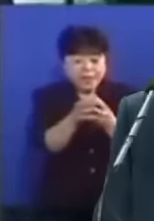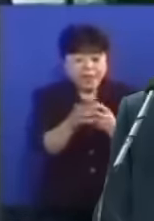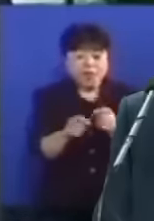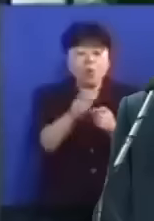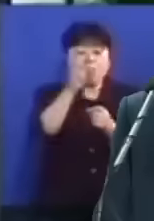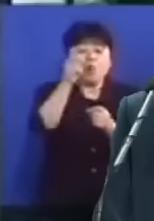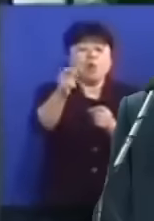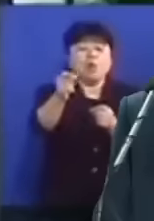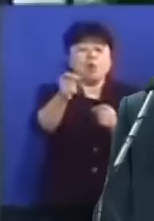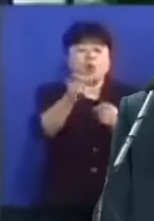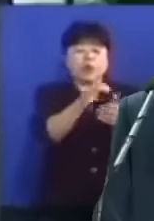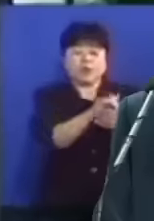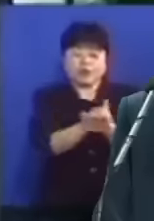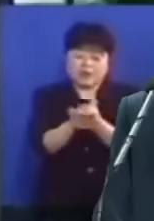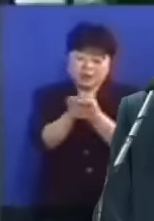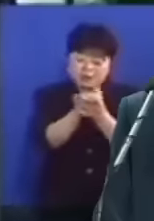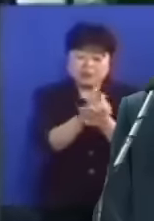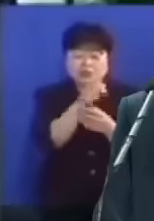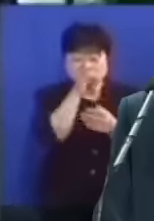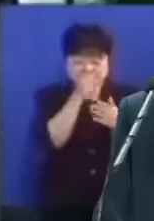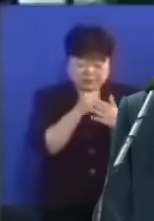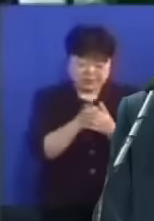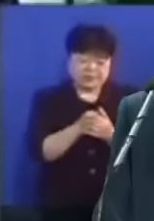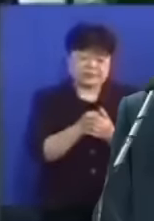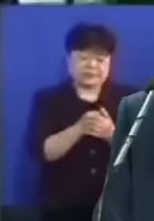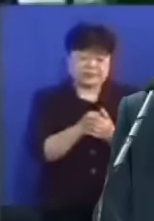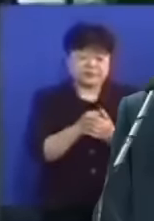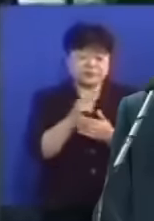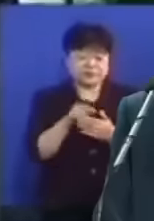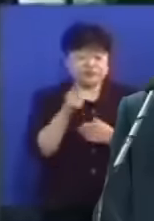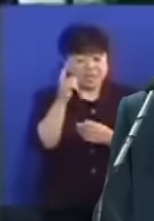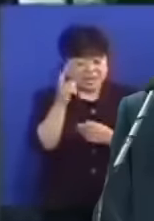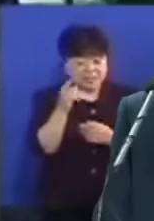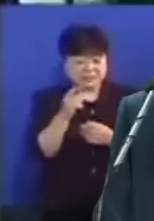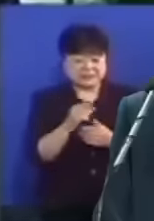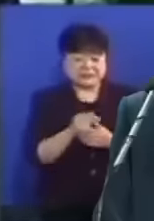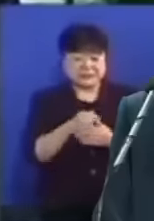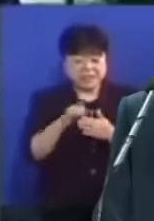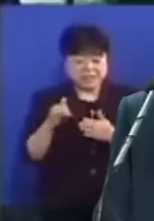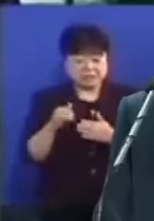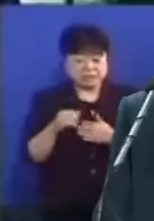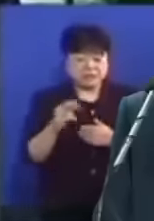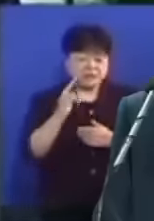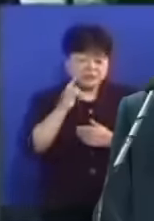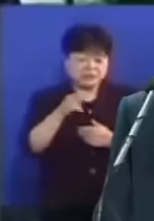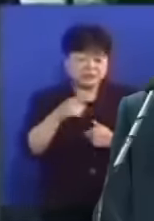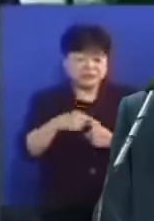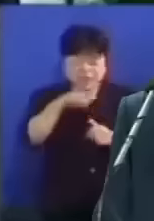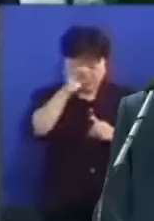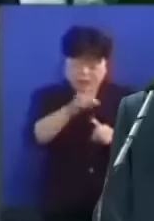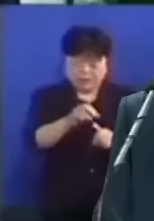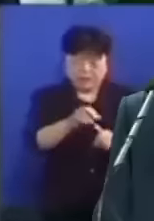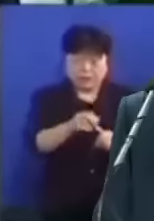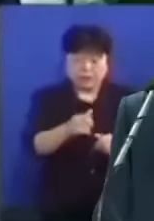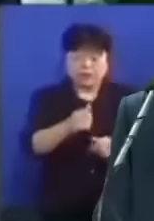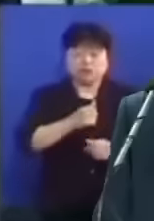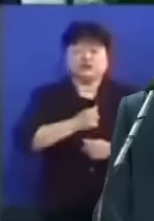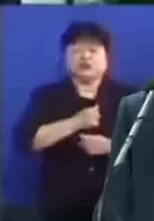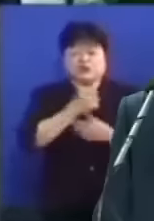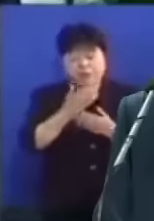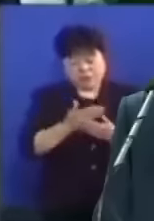오래 인연을 맺고 사는 것이기 때문에 그 중에 한 사람이 심한 말을 할 때 굉장히 충격을